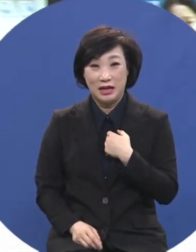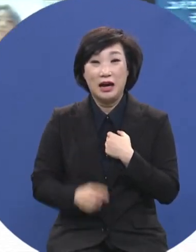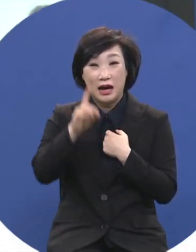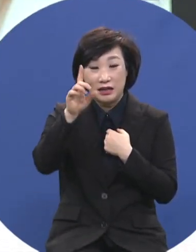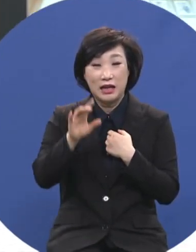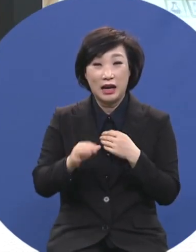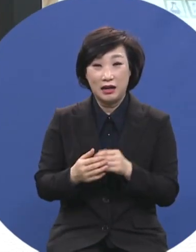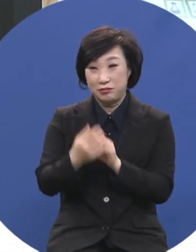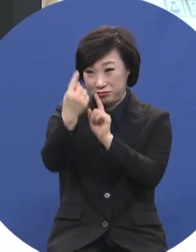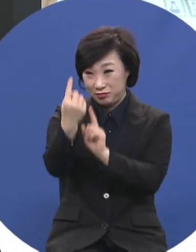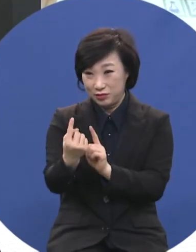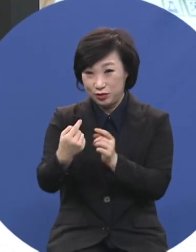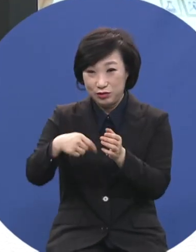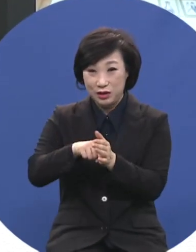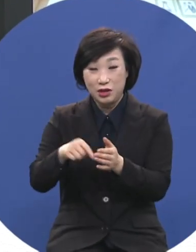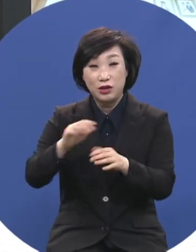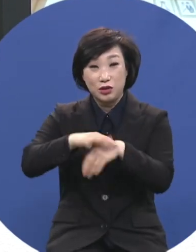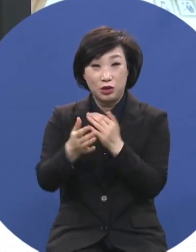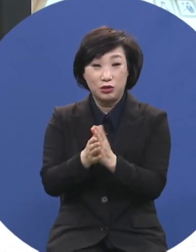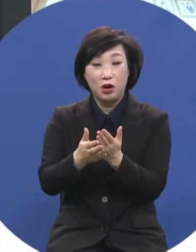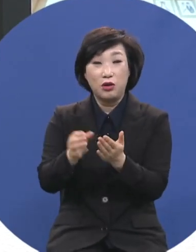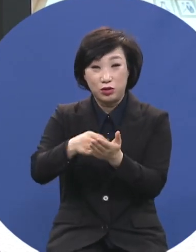하나 상대하려고 기록한 책이에요.